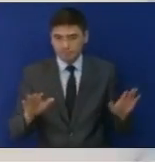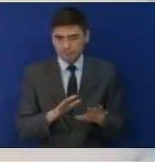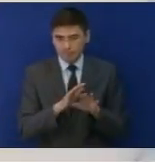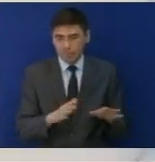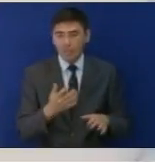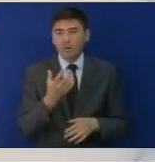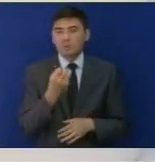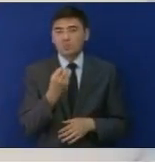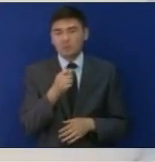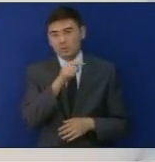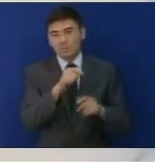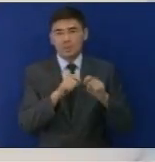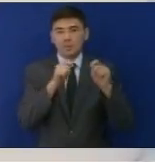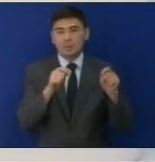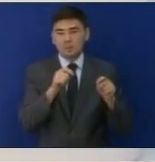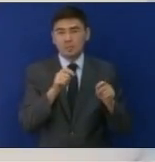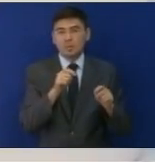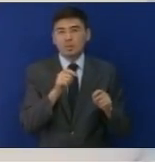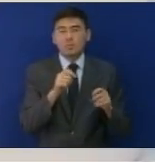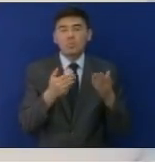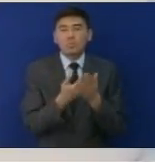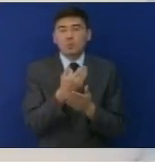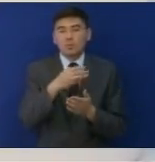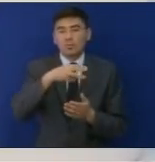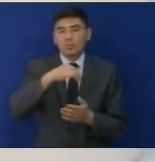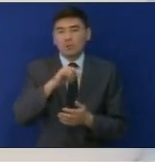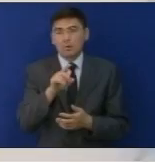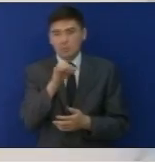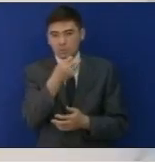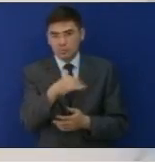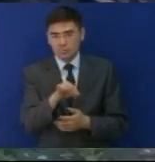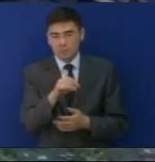открытие историко-краеведческого музея в Колбатау после крупной реставрации.